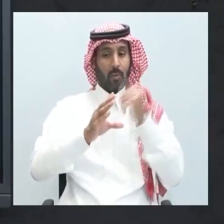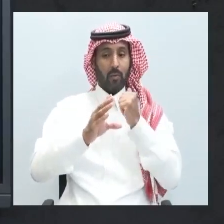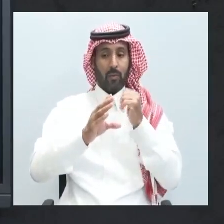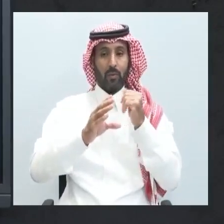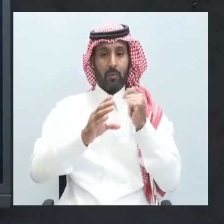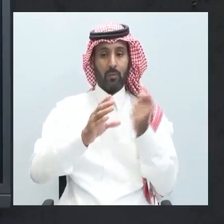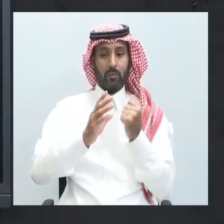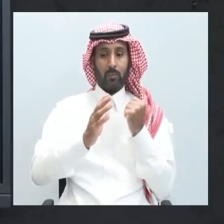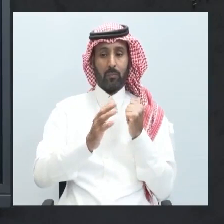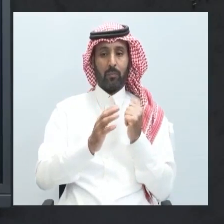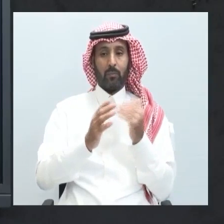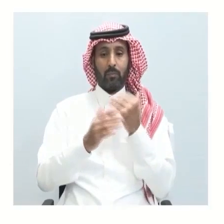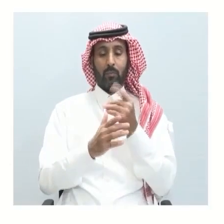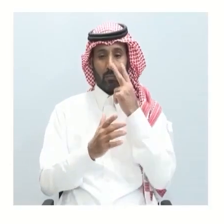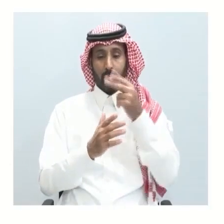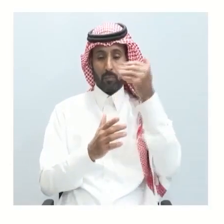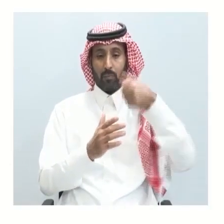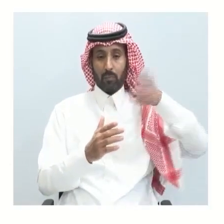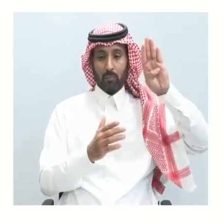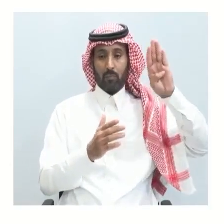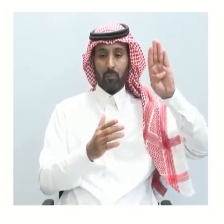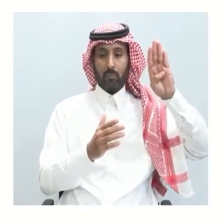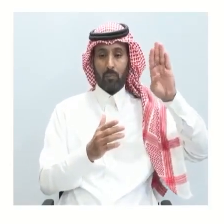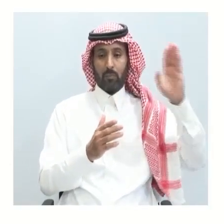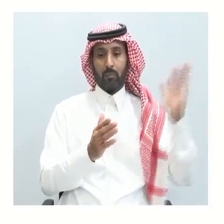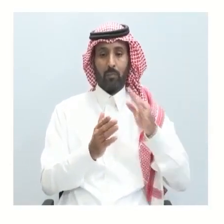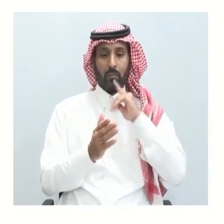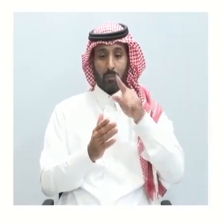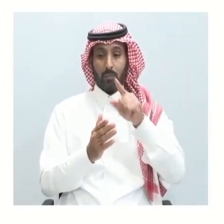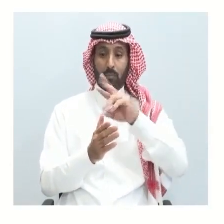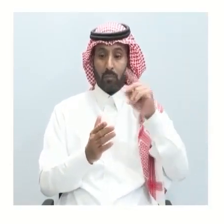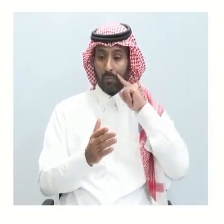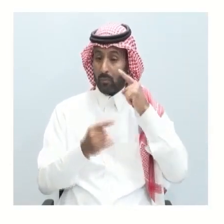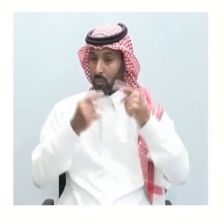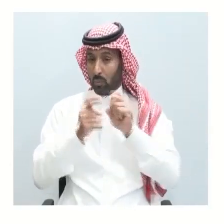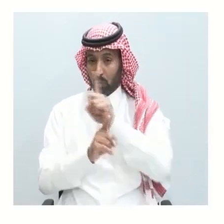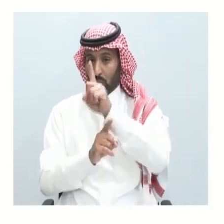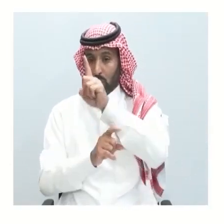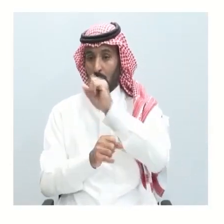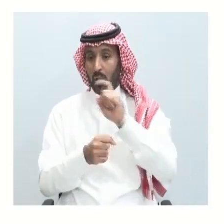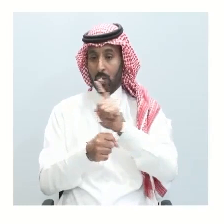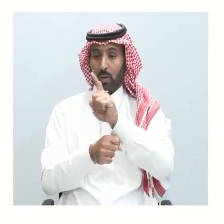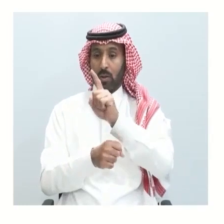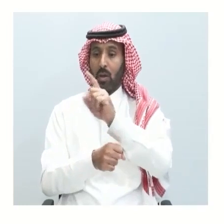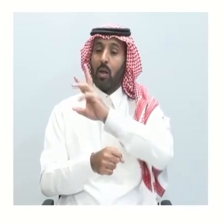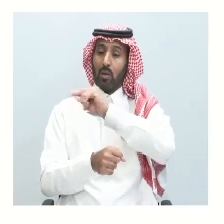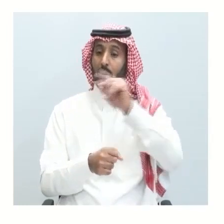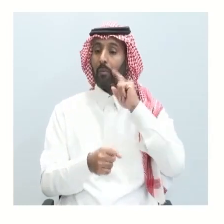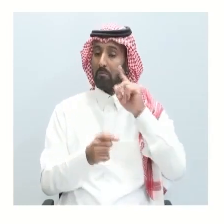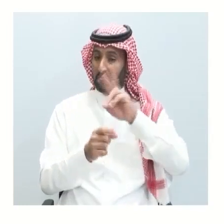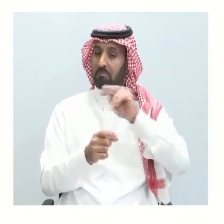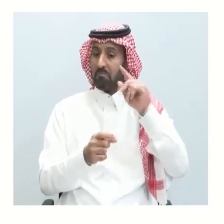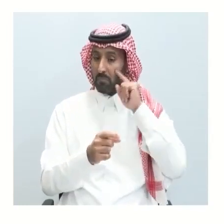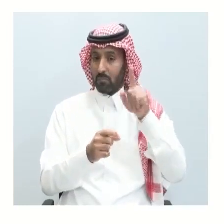شيء. لاحظ بي، هل هم في حالة غازية؟ نفس الحالة كلهم؟ نعم في حالة